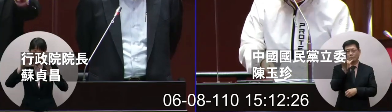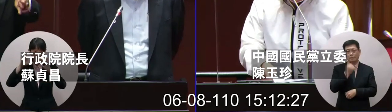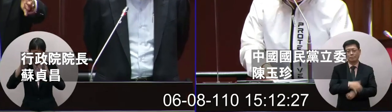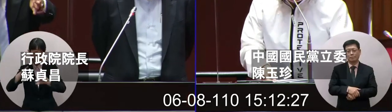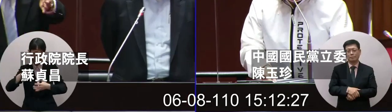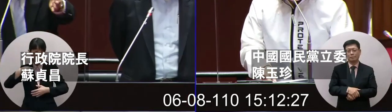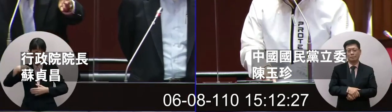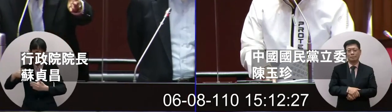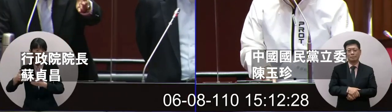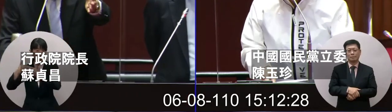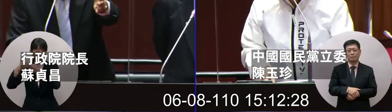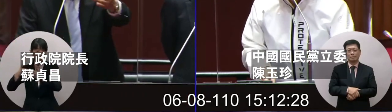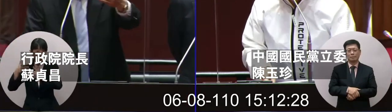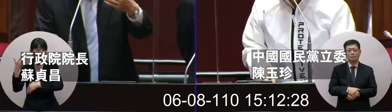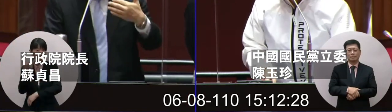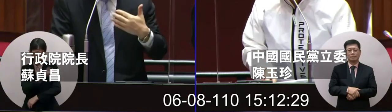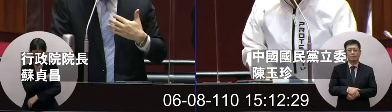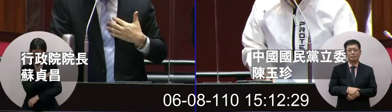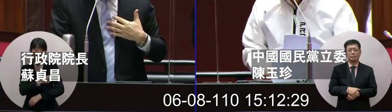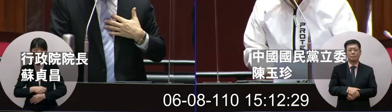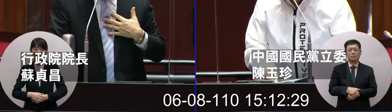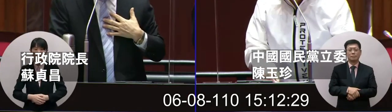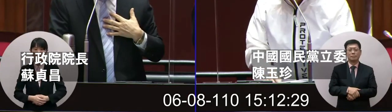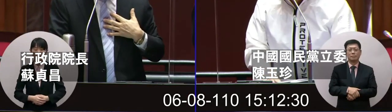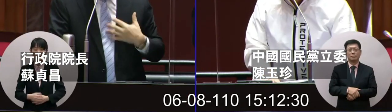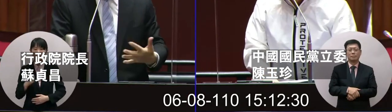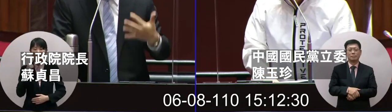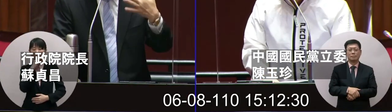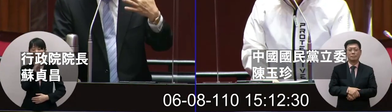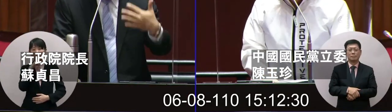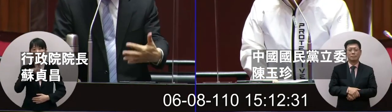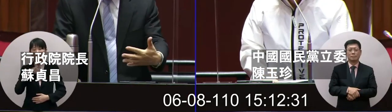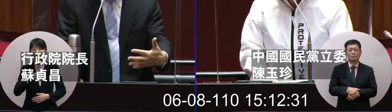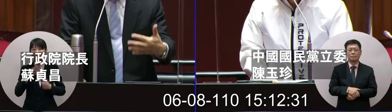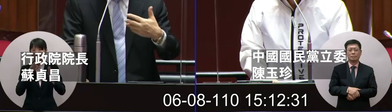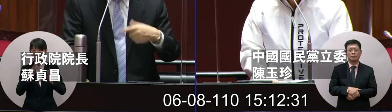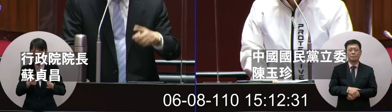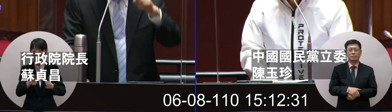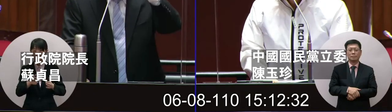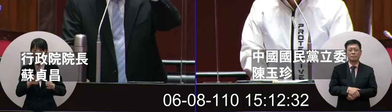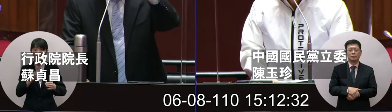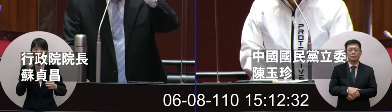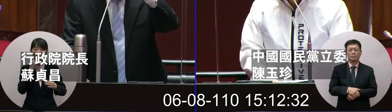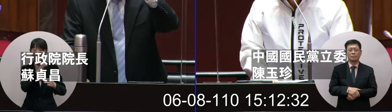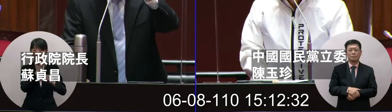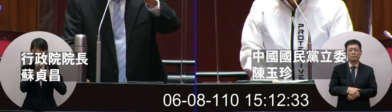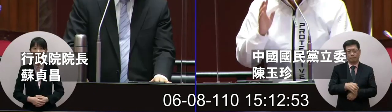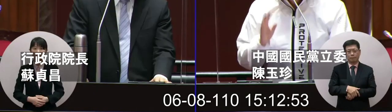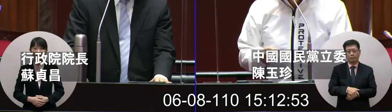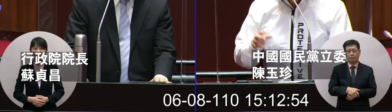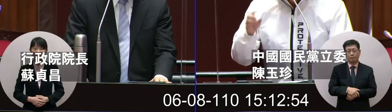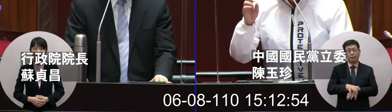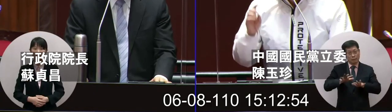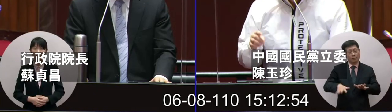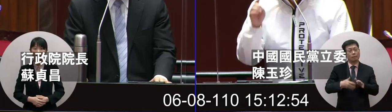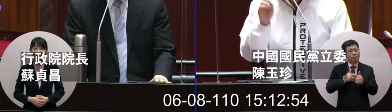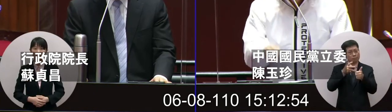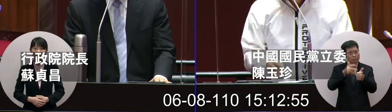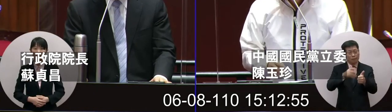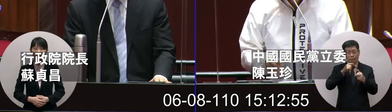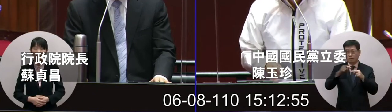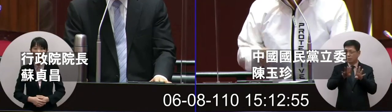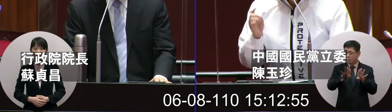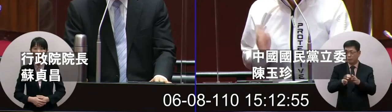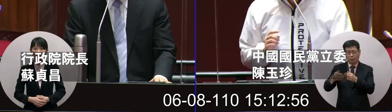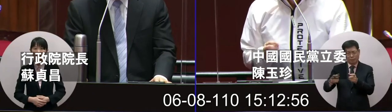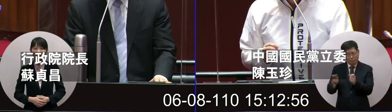苗，到中国打疫苗。我国对国人的保护是第一。 我说的是，金门离大